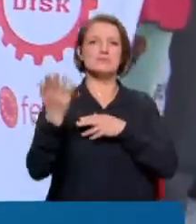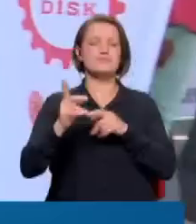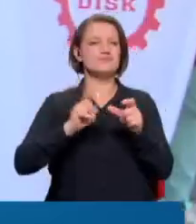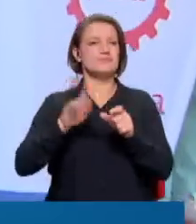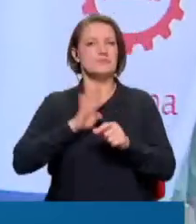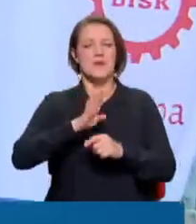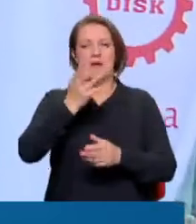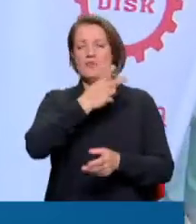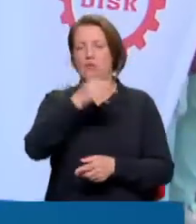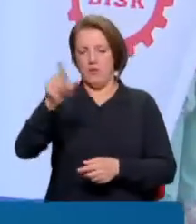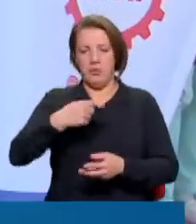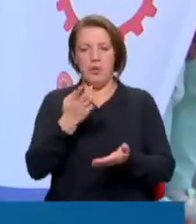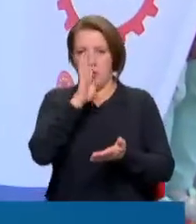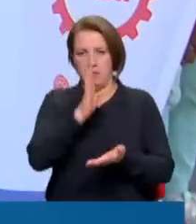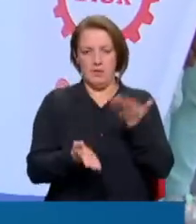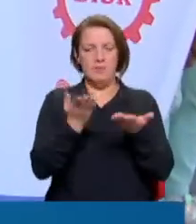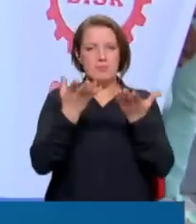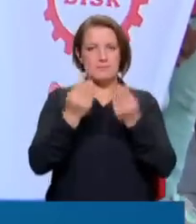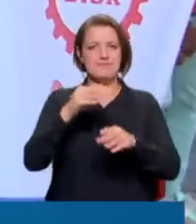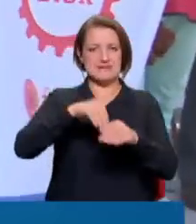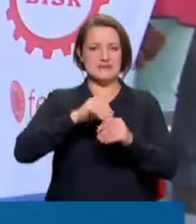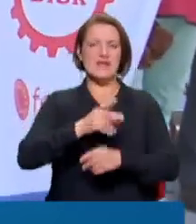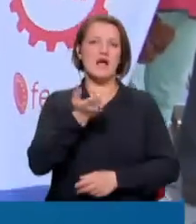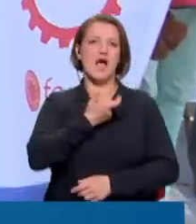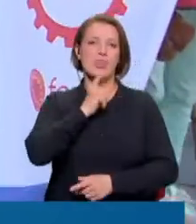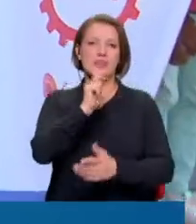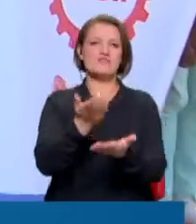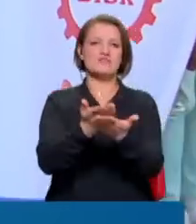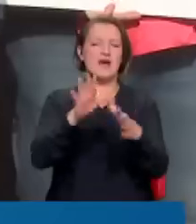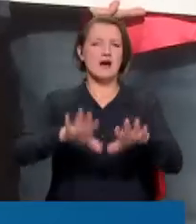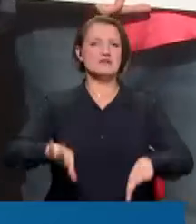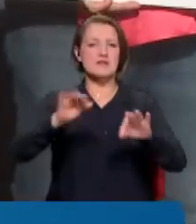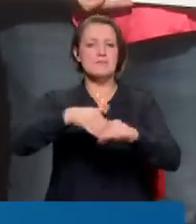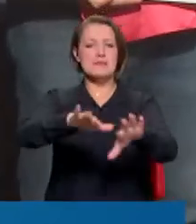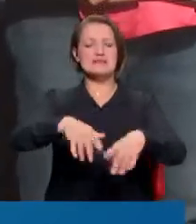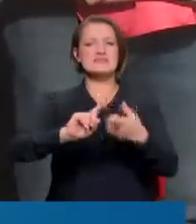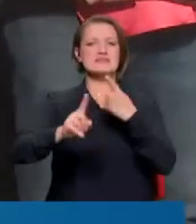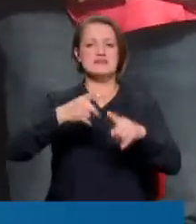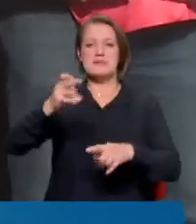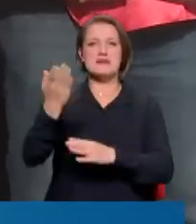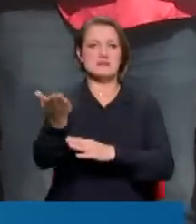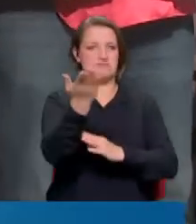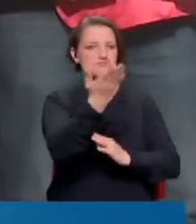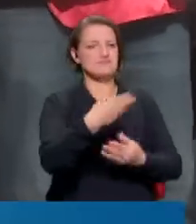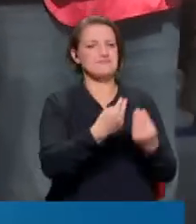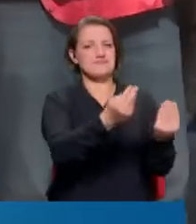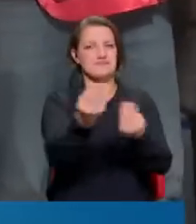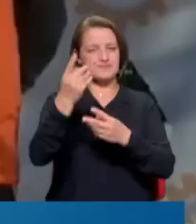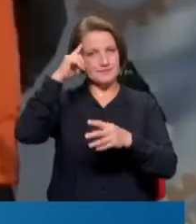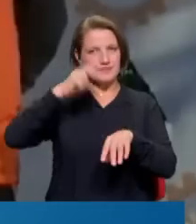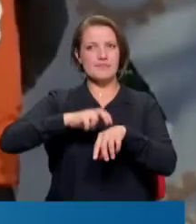vergide adaletin sağlanması için kanun teklifi hazırladıklarını ve meclisteki siyasi partilere sunduklarını